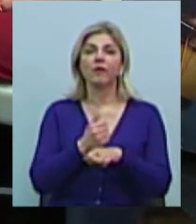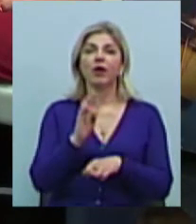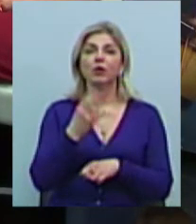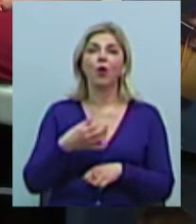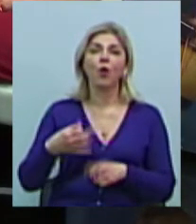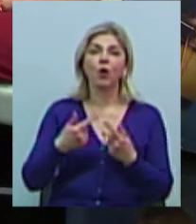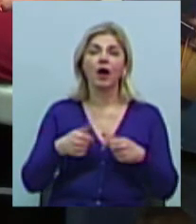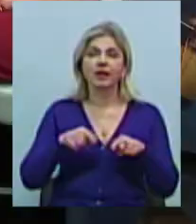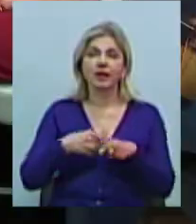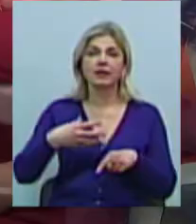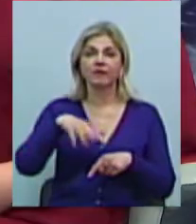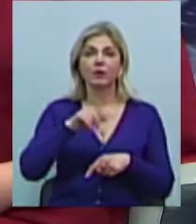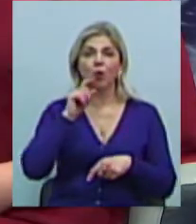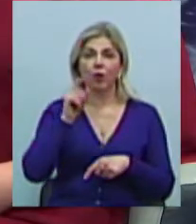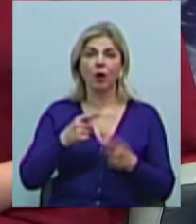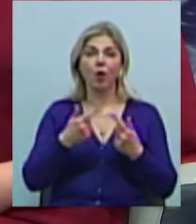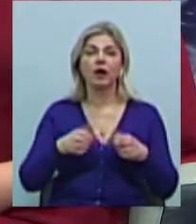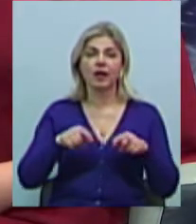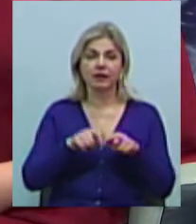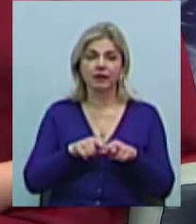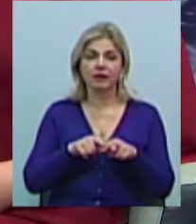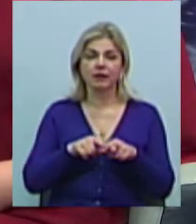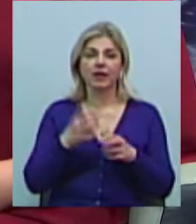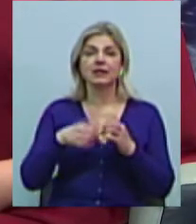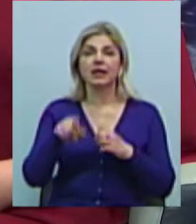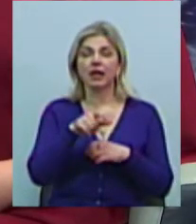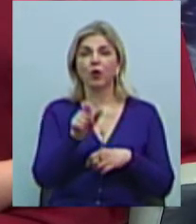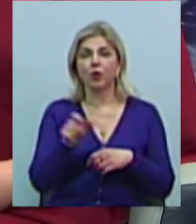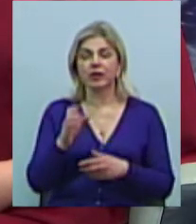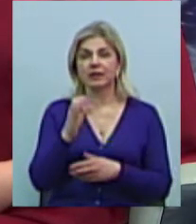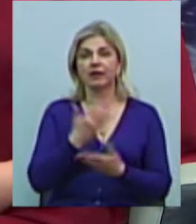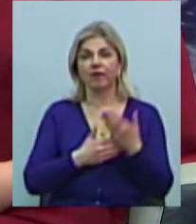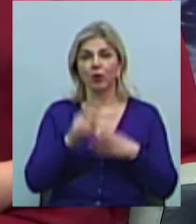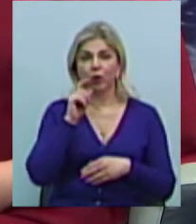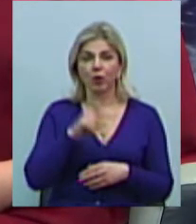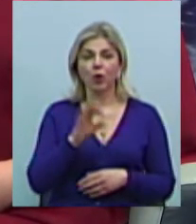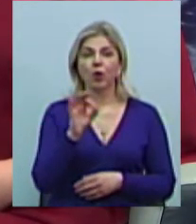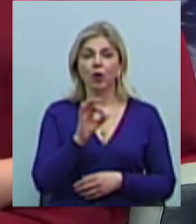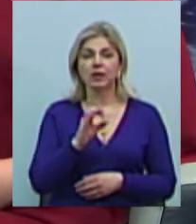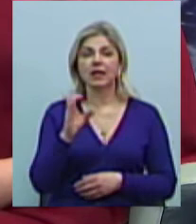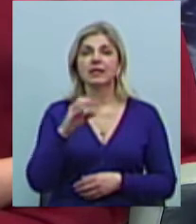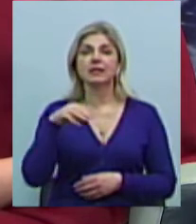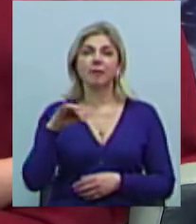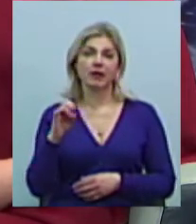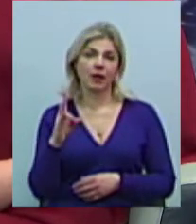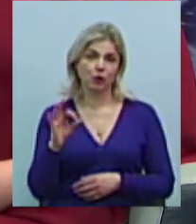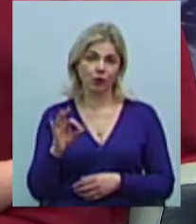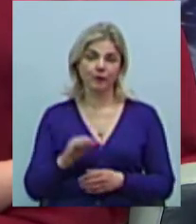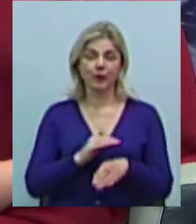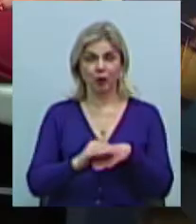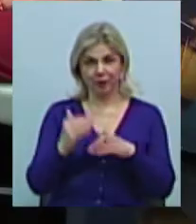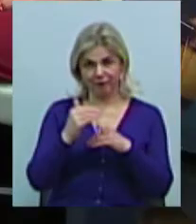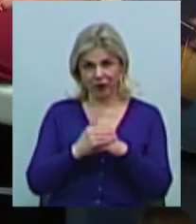обласної організації Всеукраїнської організації «Союз осіб з інвалідністю України» Ольга Степаненко. Друзі, я